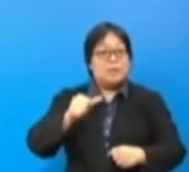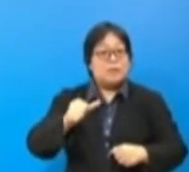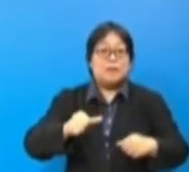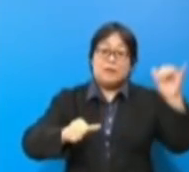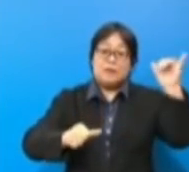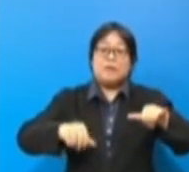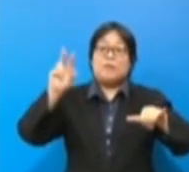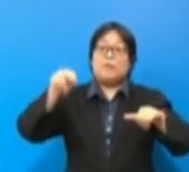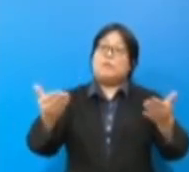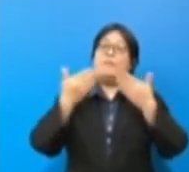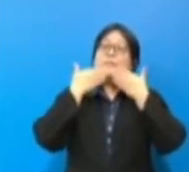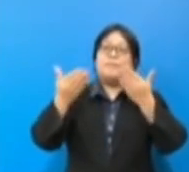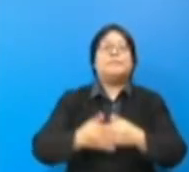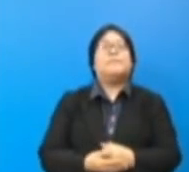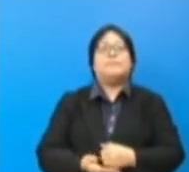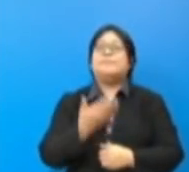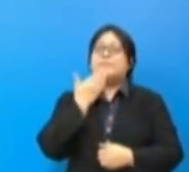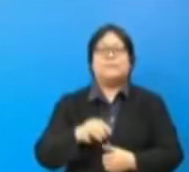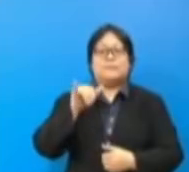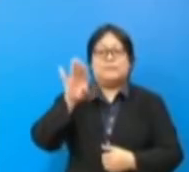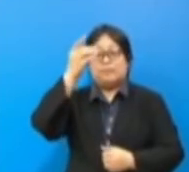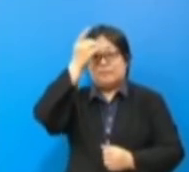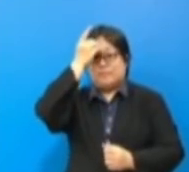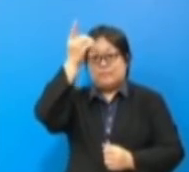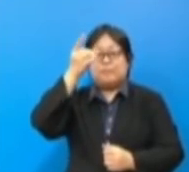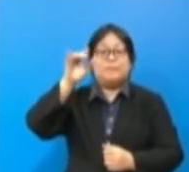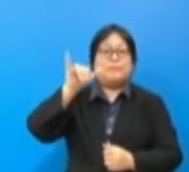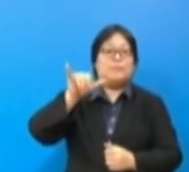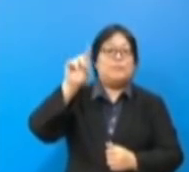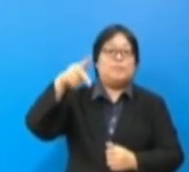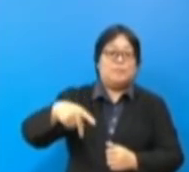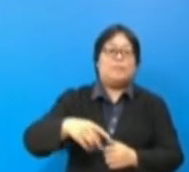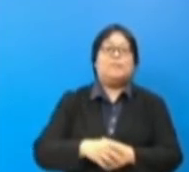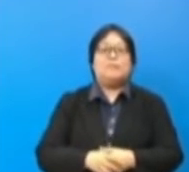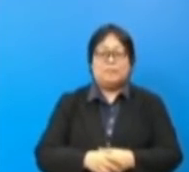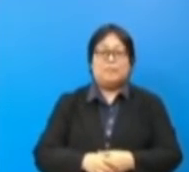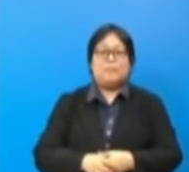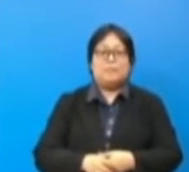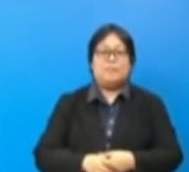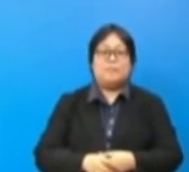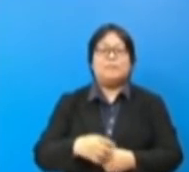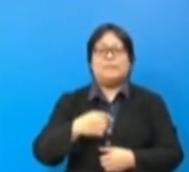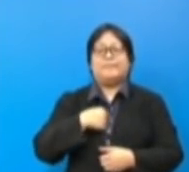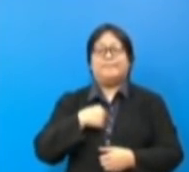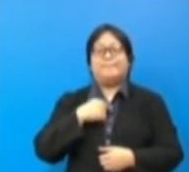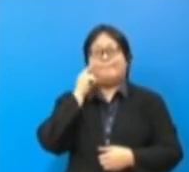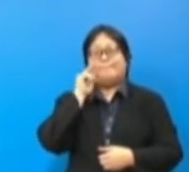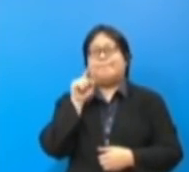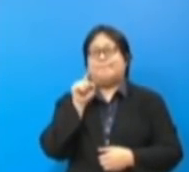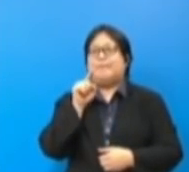tidak Katakan tidak muka saya percaya jika Saya mengamati